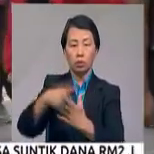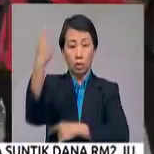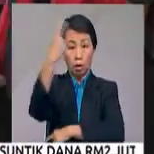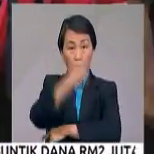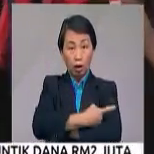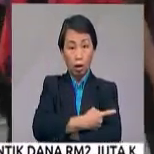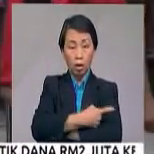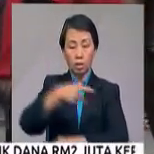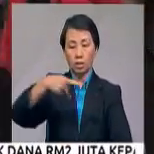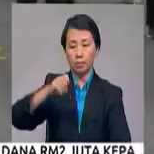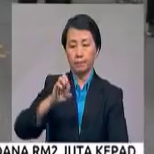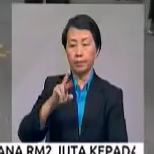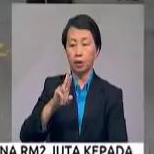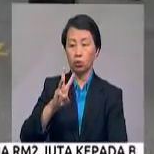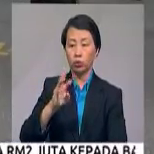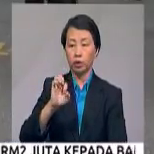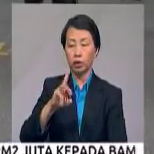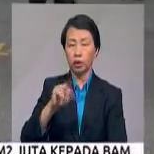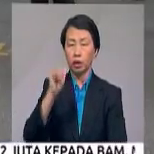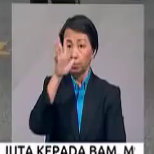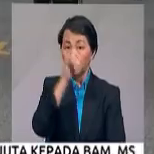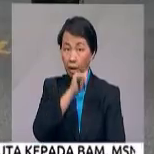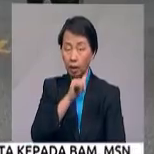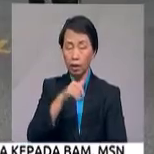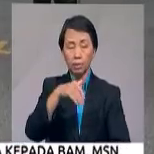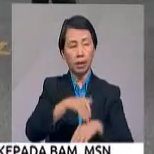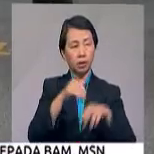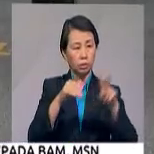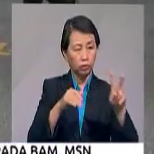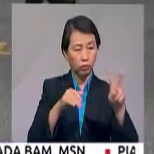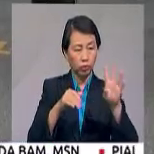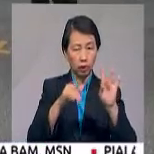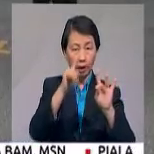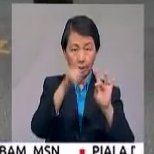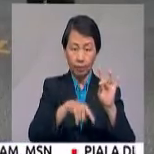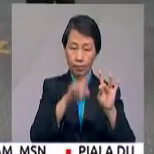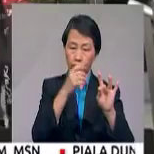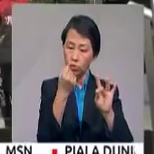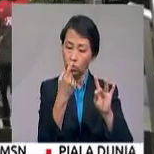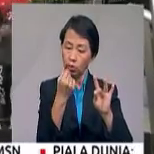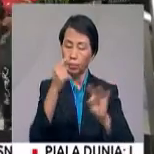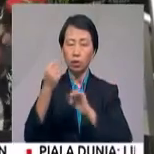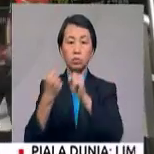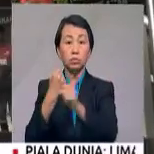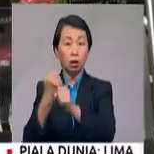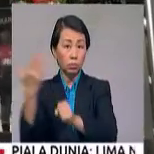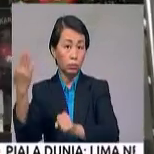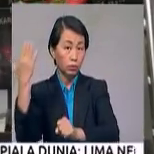Perwira LTTE di Melaka 28 November tahun lalu.